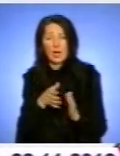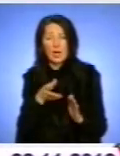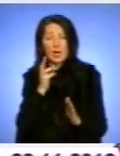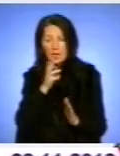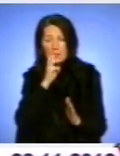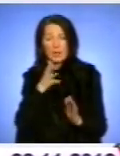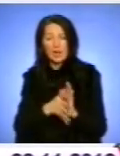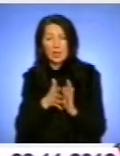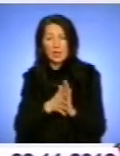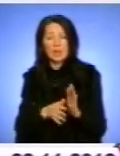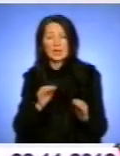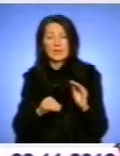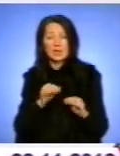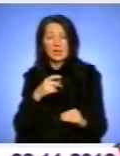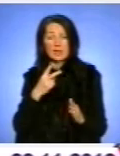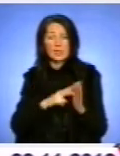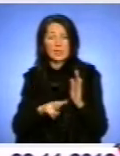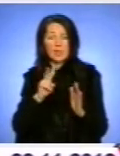склали 72 мільйони